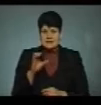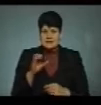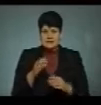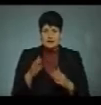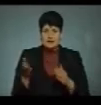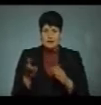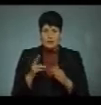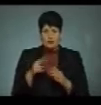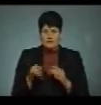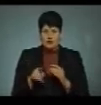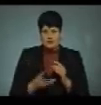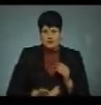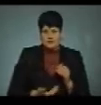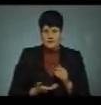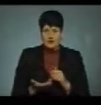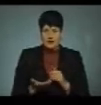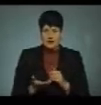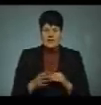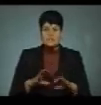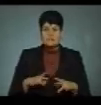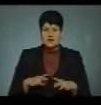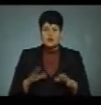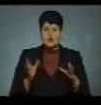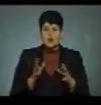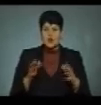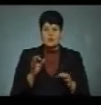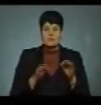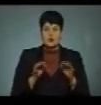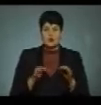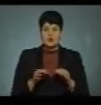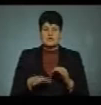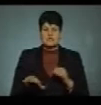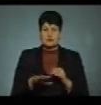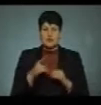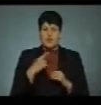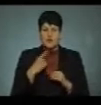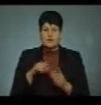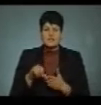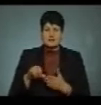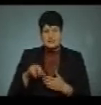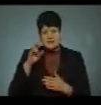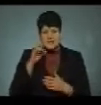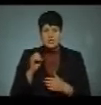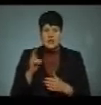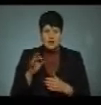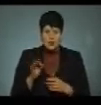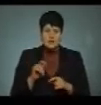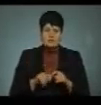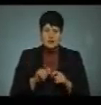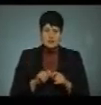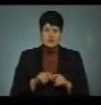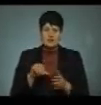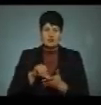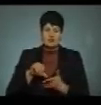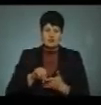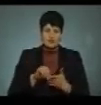збирається різати. Інспектор з охорони природнього середовища Данило Сагаш каже, представники Держекоінспекції участі в обстеженні